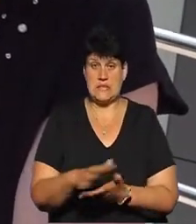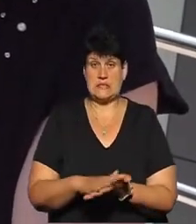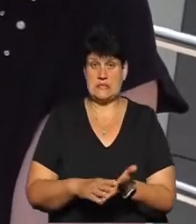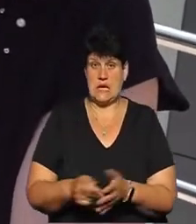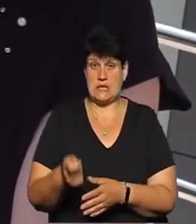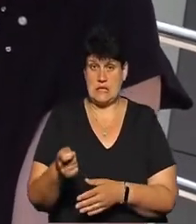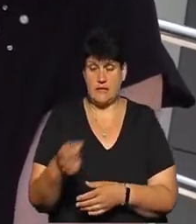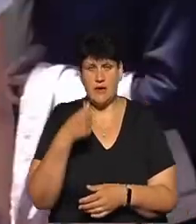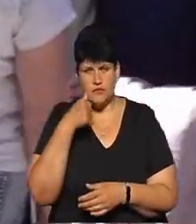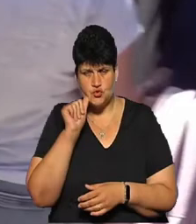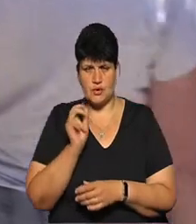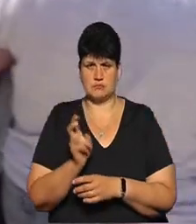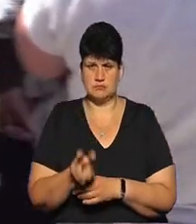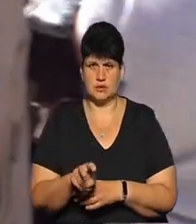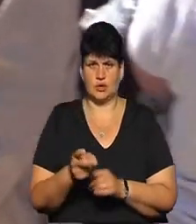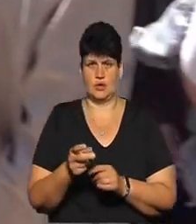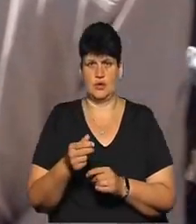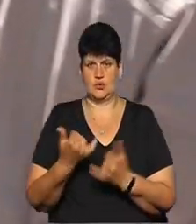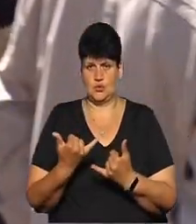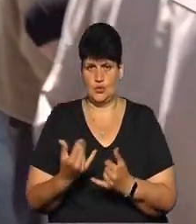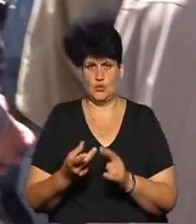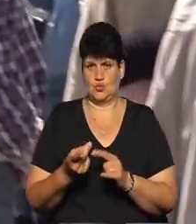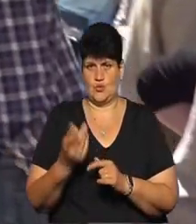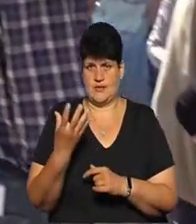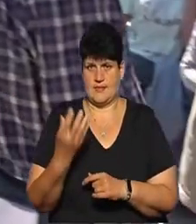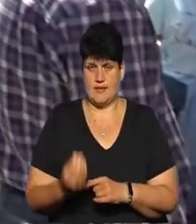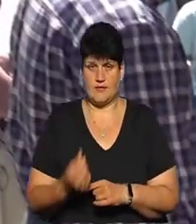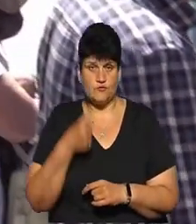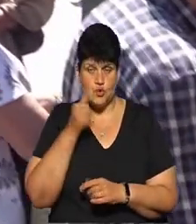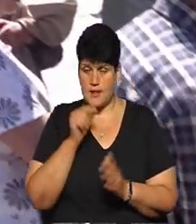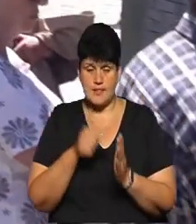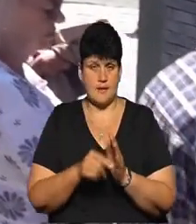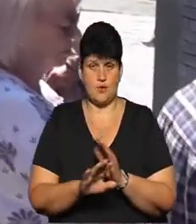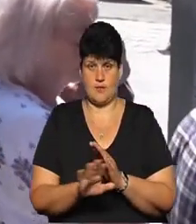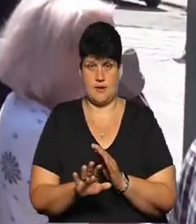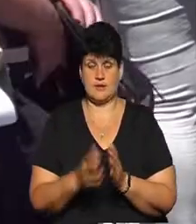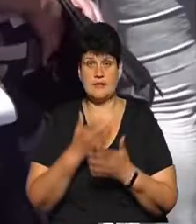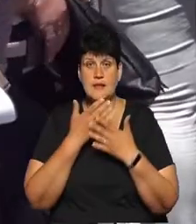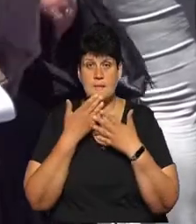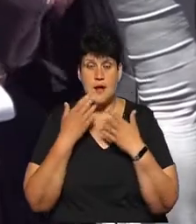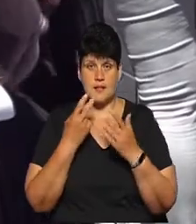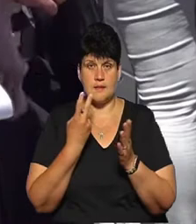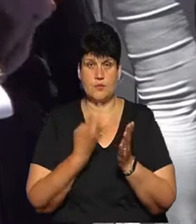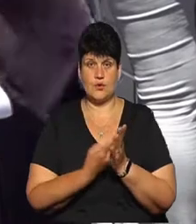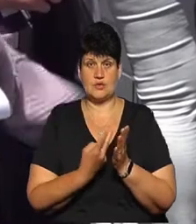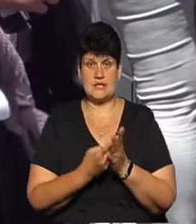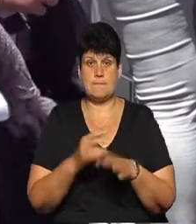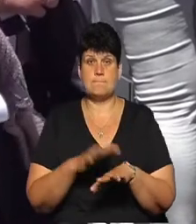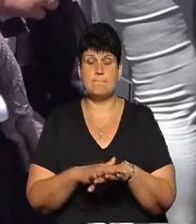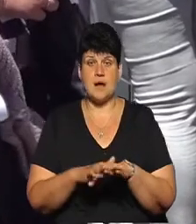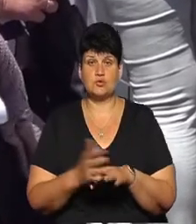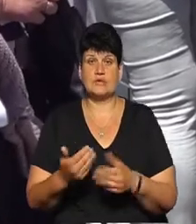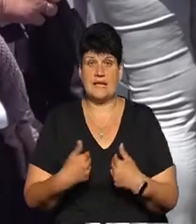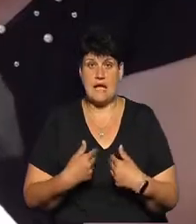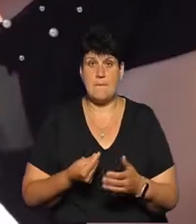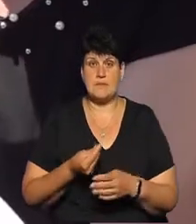ходила і сьогодні, другий день. Вчора я попала, то я просто не мала показнику банку, де я платила. То треба було, щоб